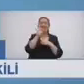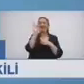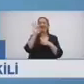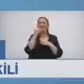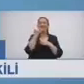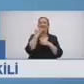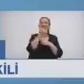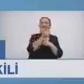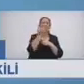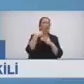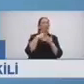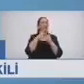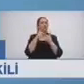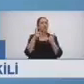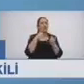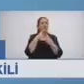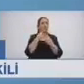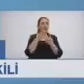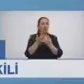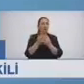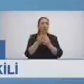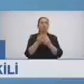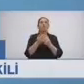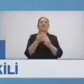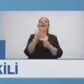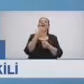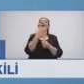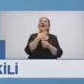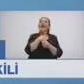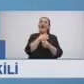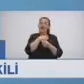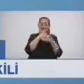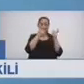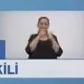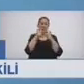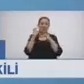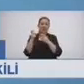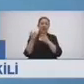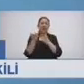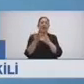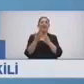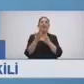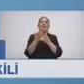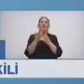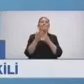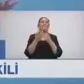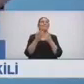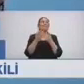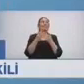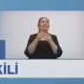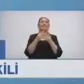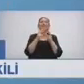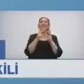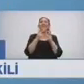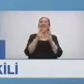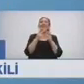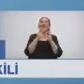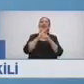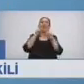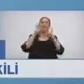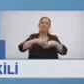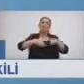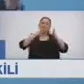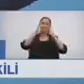uzun uzadıya konuştuk. Kendisi de şehirlerde nükleer santraller yapılabilir, katı atık bertaraf